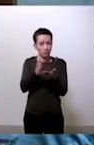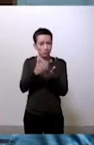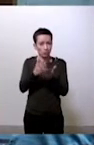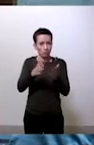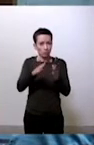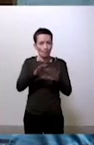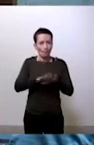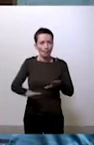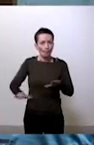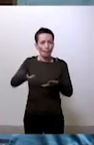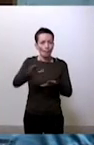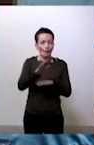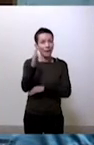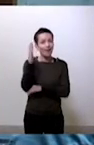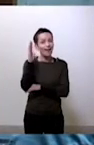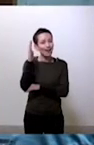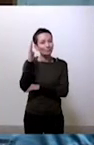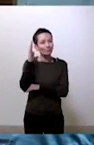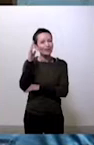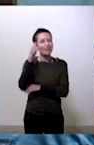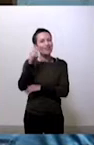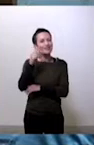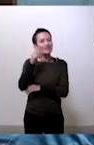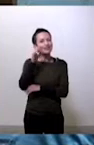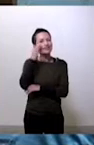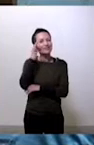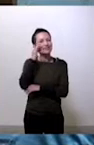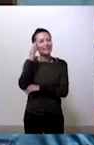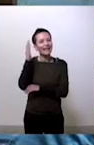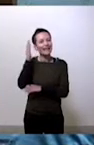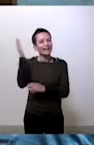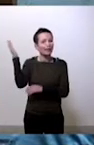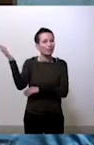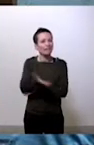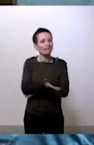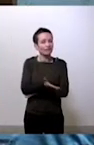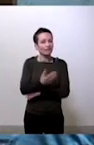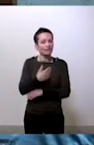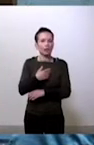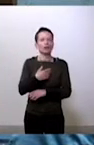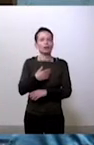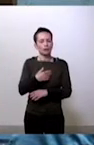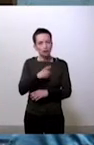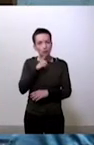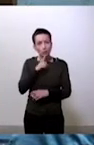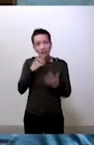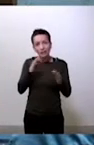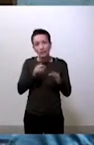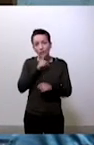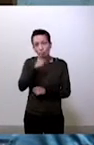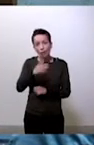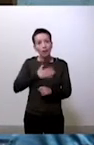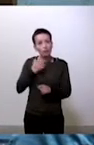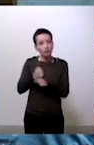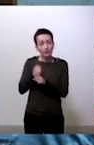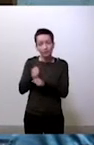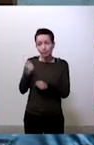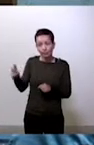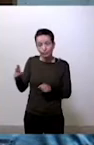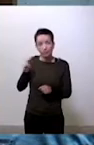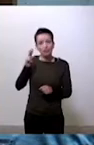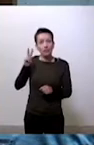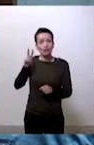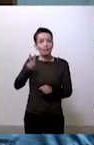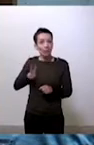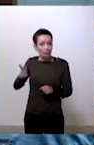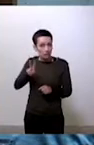étaient abattus. Ça, c'était il y a 10 jours. Et depuis 10 jours, grâce au travail de Vincent et des élus et des services, c'est